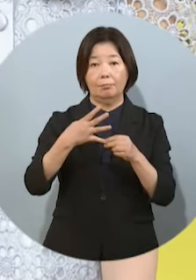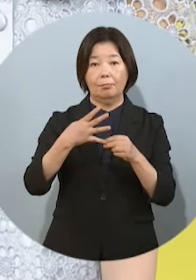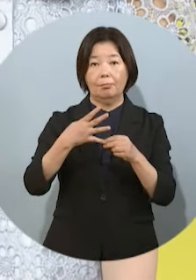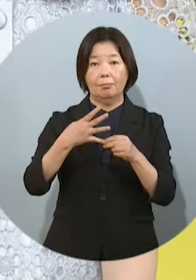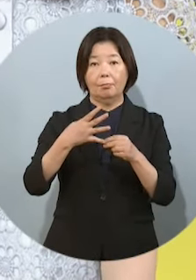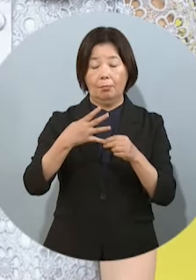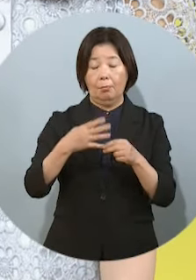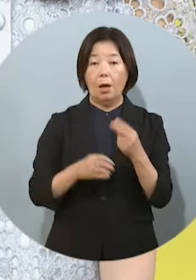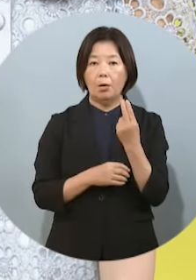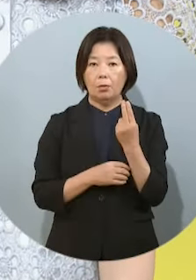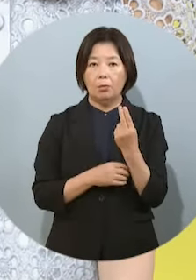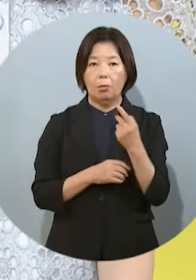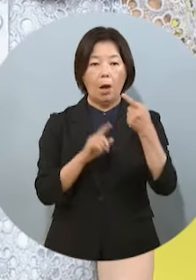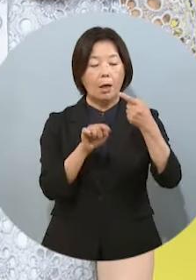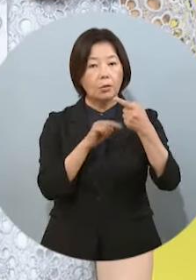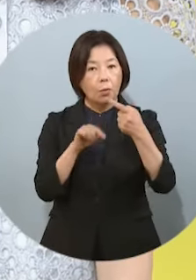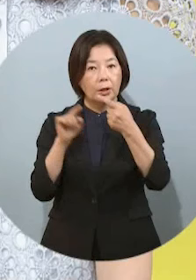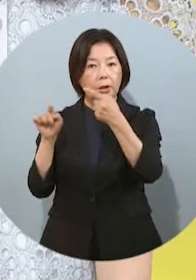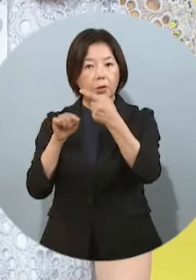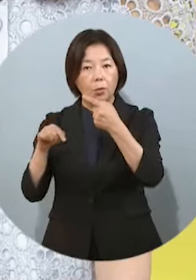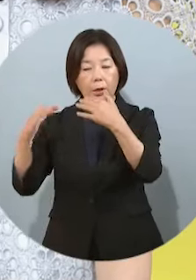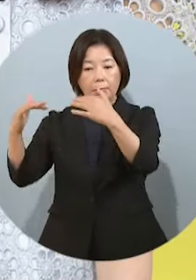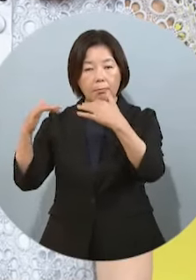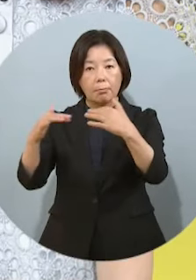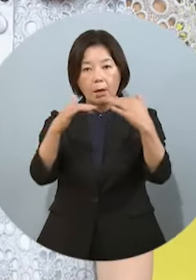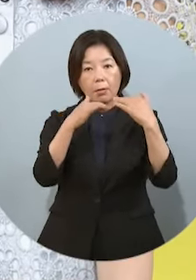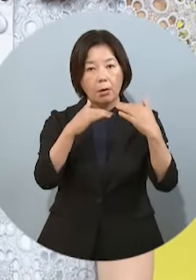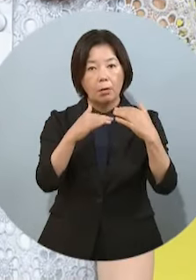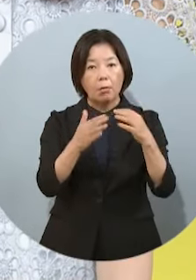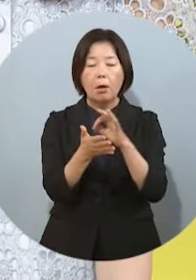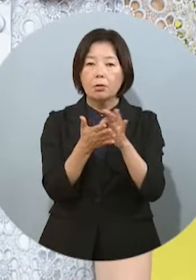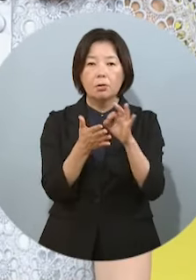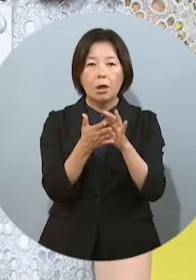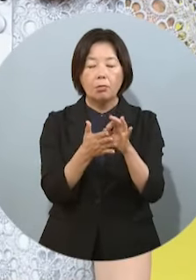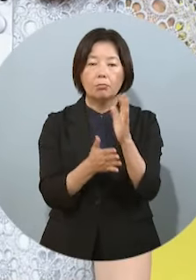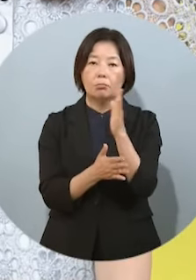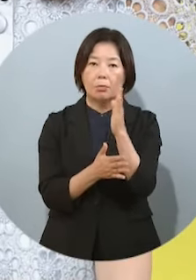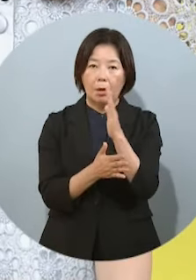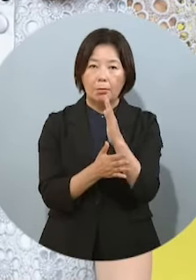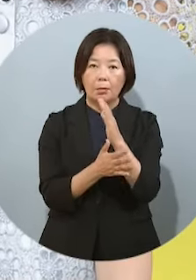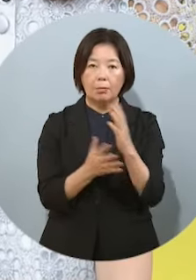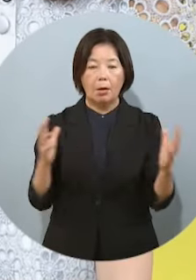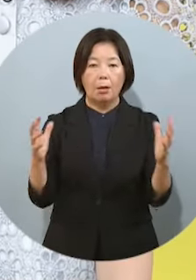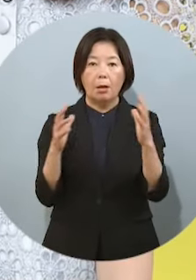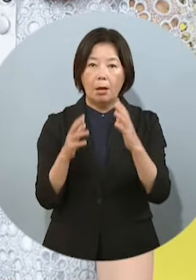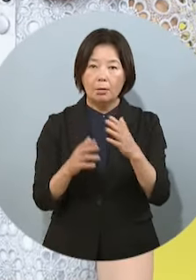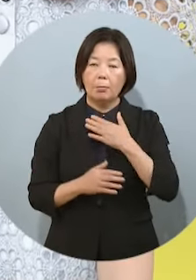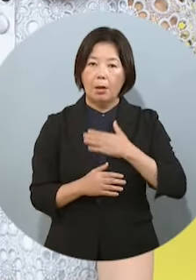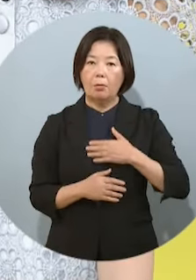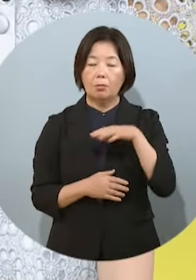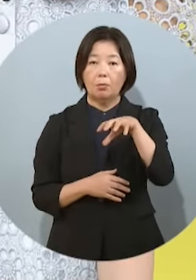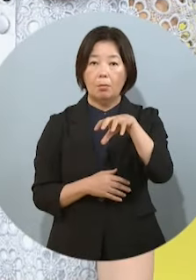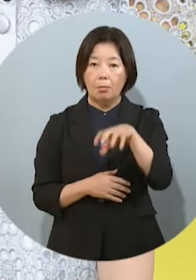都では一人当たりのエアコンの使用を見直すクールシェアを呼びかけています。